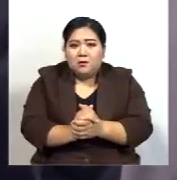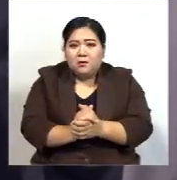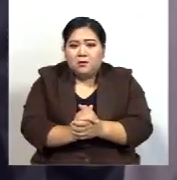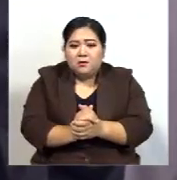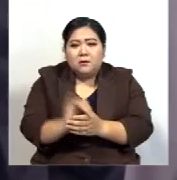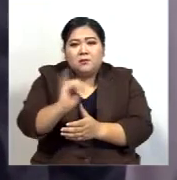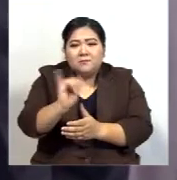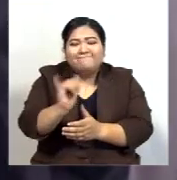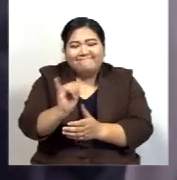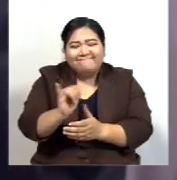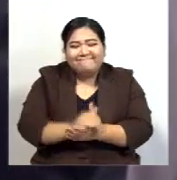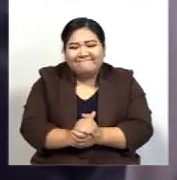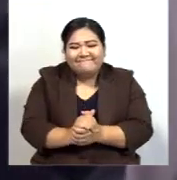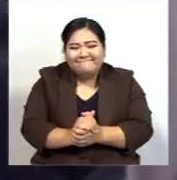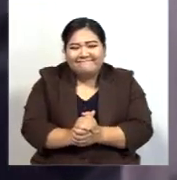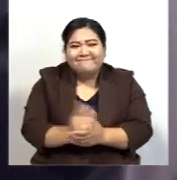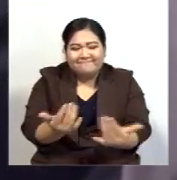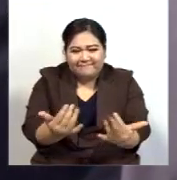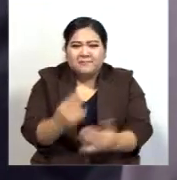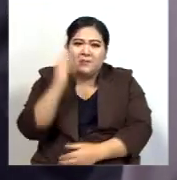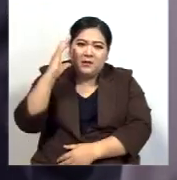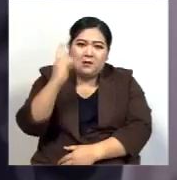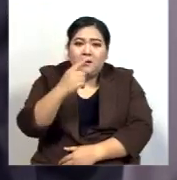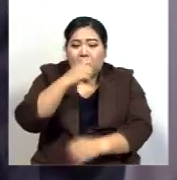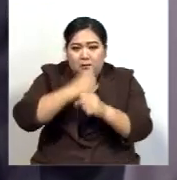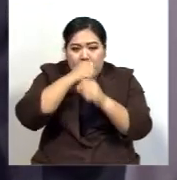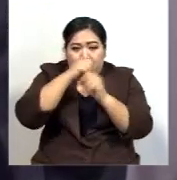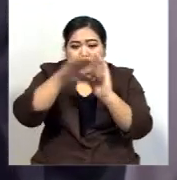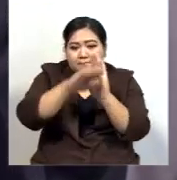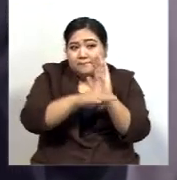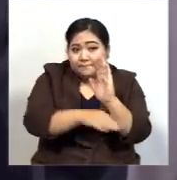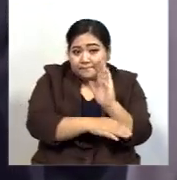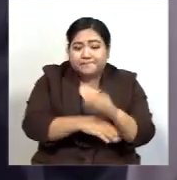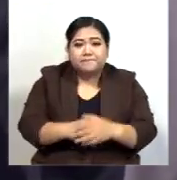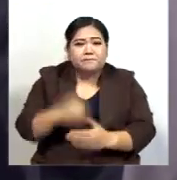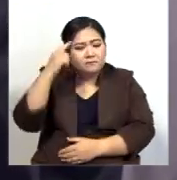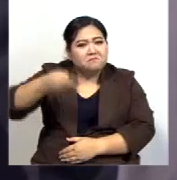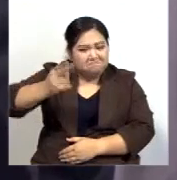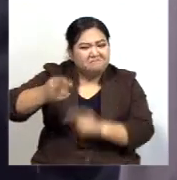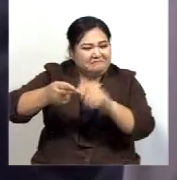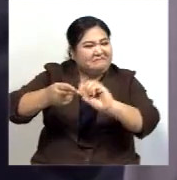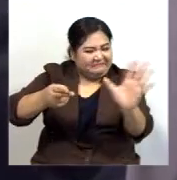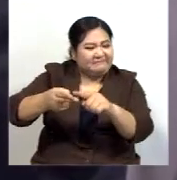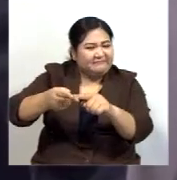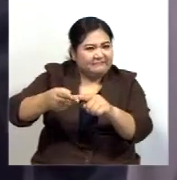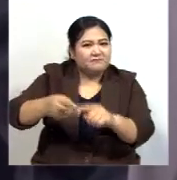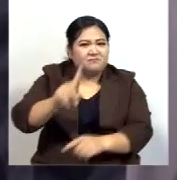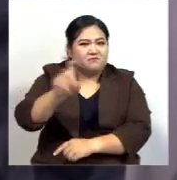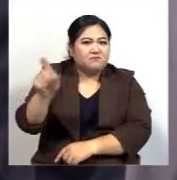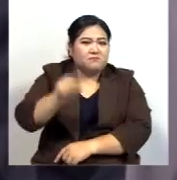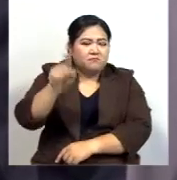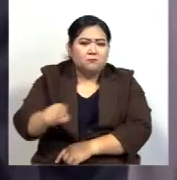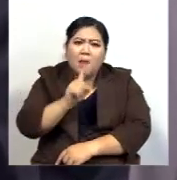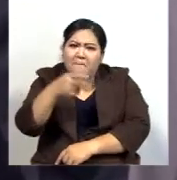ต่ก็อยู่ในกระบวนการที่เราจะต้องนั่นแต่คิดว่าปืนนั้นได้ 100% ไม่มีปัญหาครับ